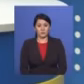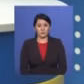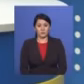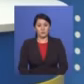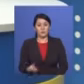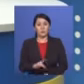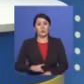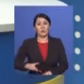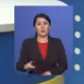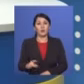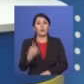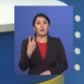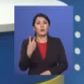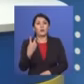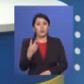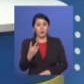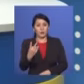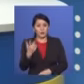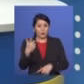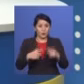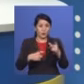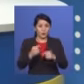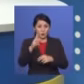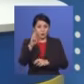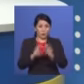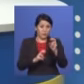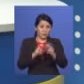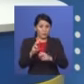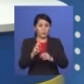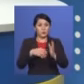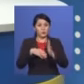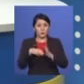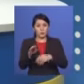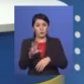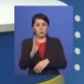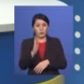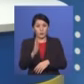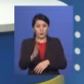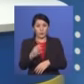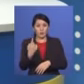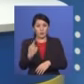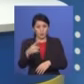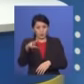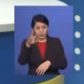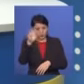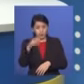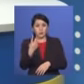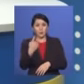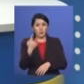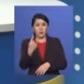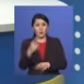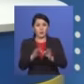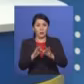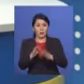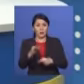Хабарым жалғастырамыз. Өңірде екі бірдей сүт өңдеу зауыты жаңарту жұмыстарын қолға алды. Оның бірі еліміздің 21 қаласында филиалы